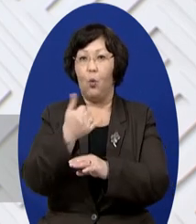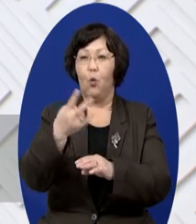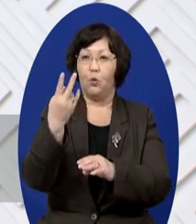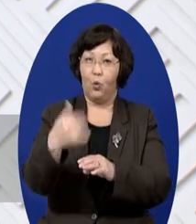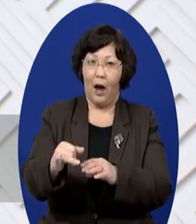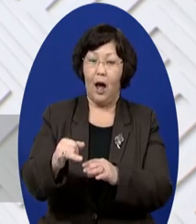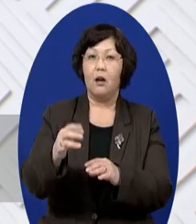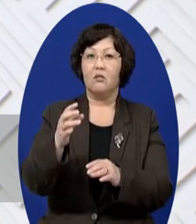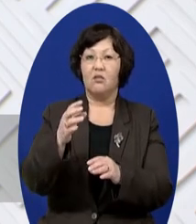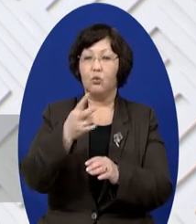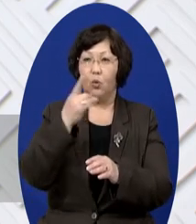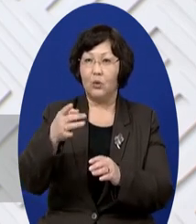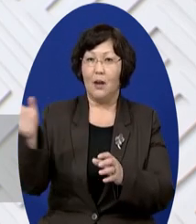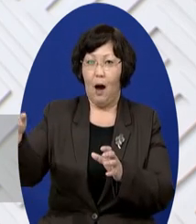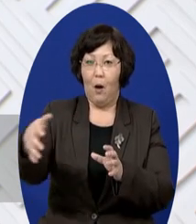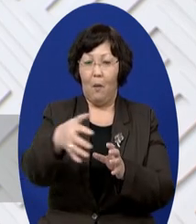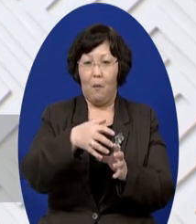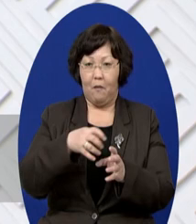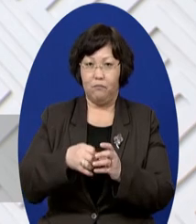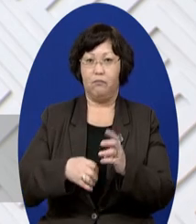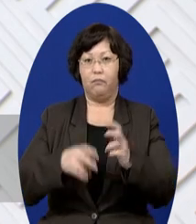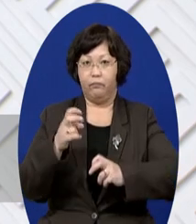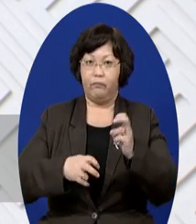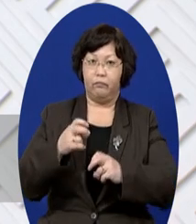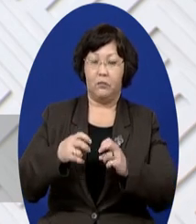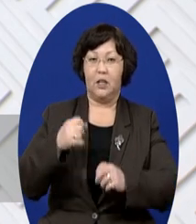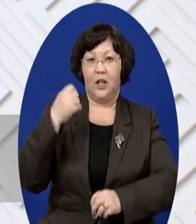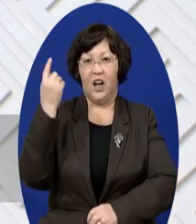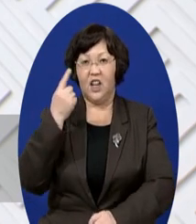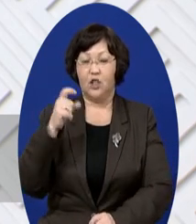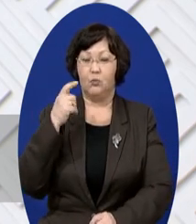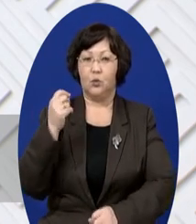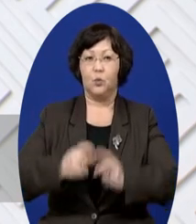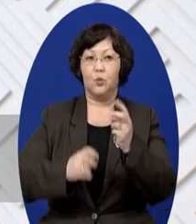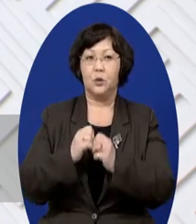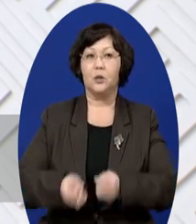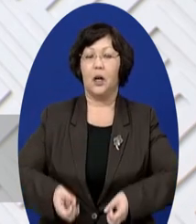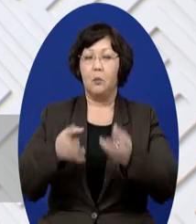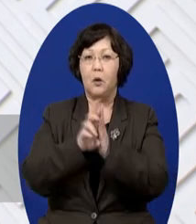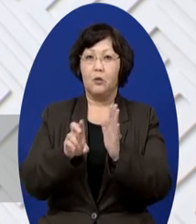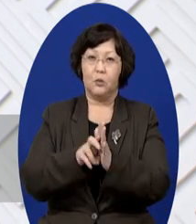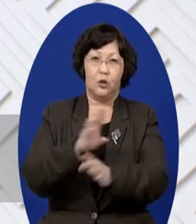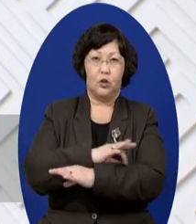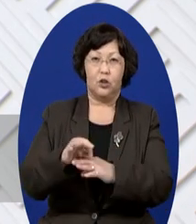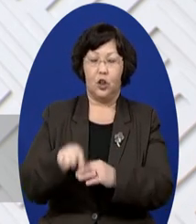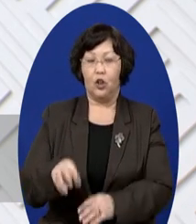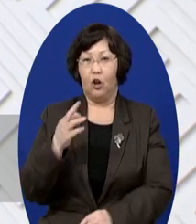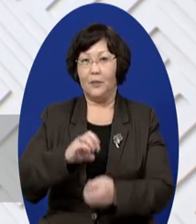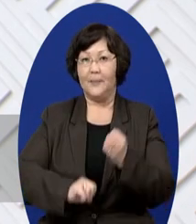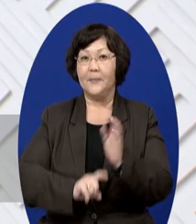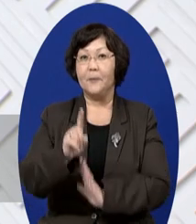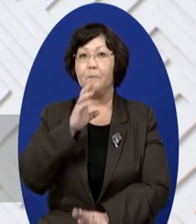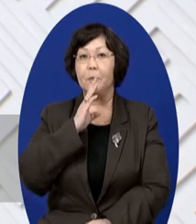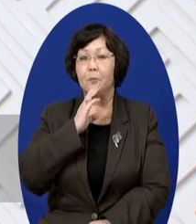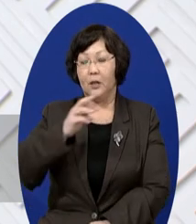ирээдүйн хэрэглээг дотоодоо санхах гол суурь дэд үтцийг одоо бүрдүүлэх хийн төсөл байгаа. Энэ төслийг энэ онд одоо эхлүүлэхээр гол